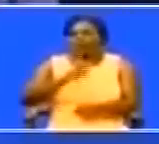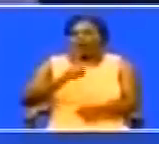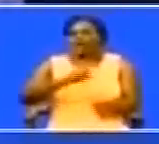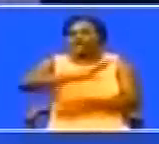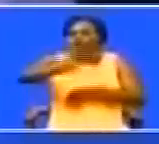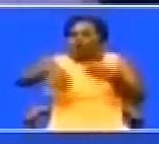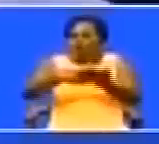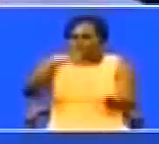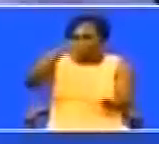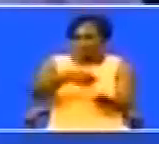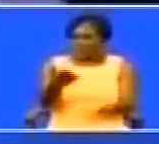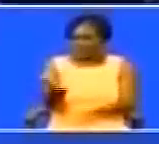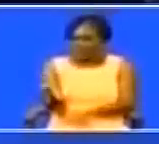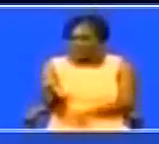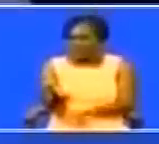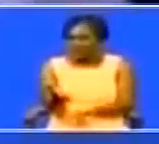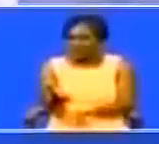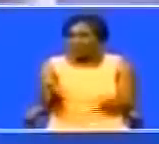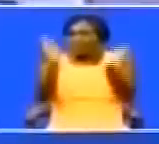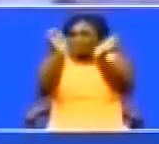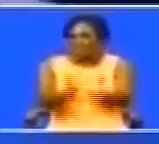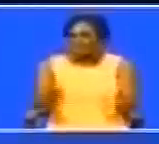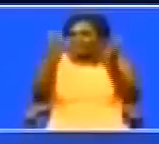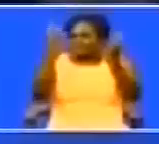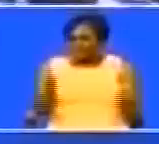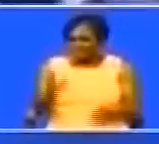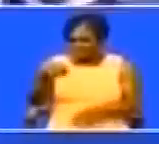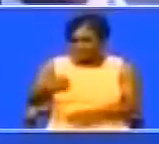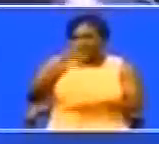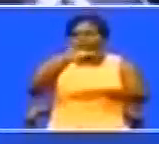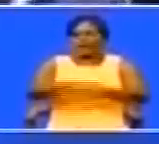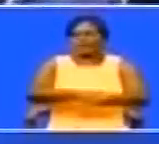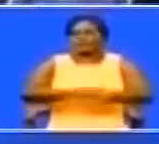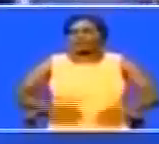wote wanaohusika na visa kama hivi kuwa watachukuliwa hatua za kisheria.